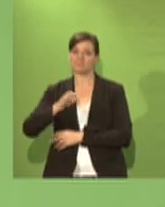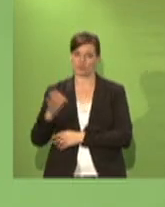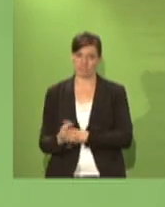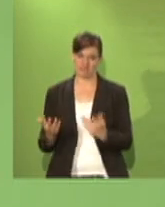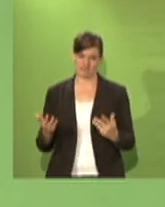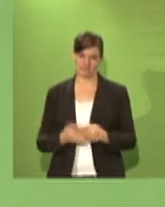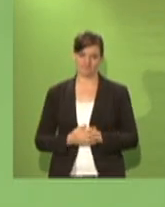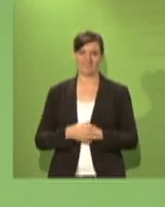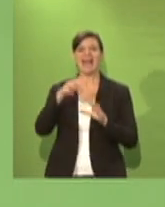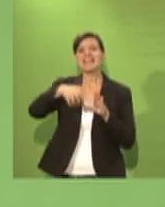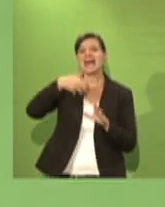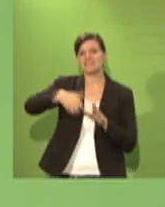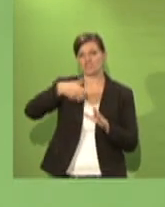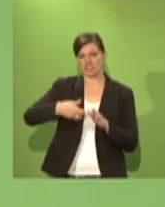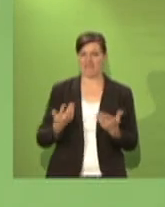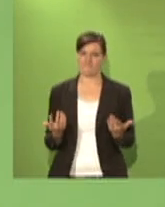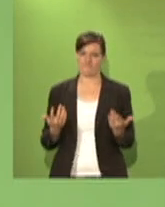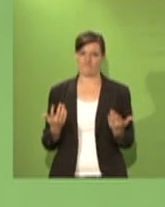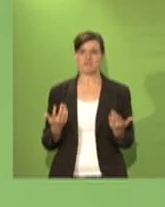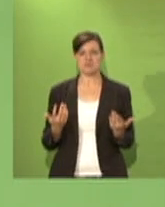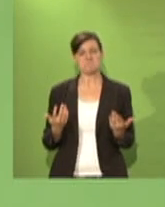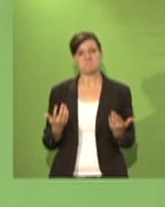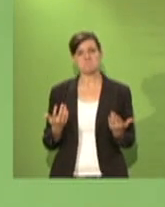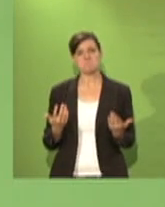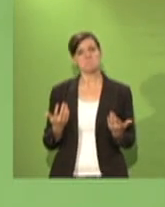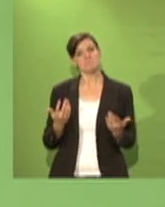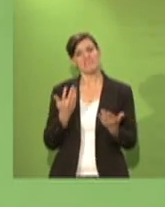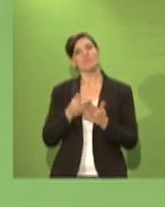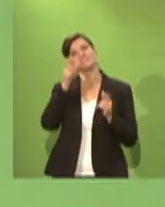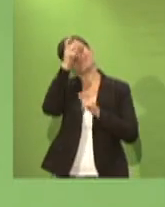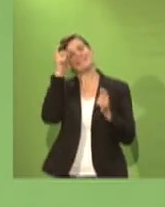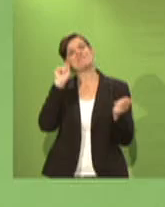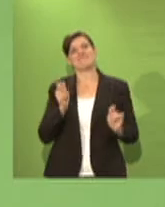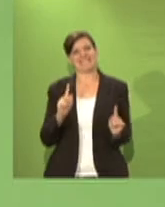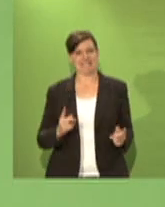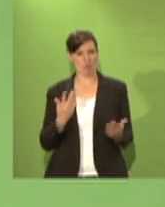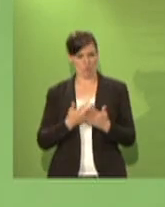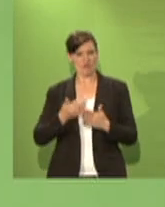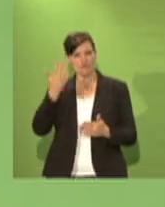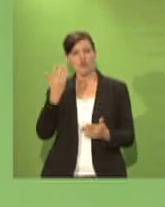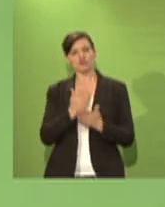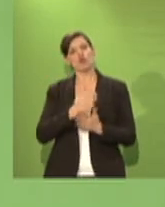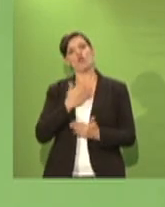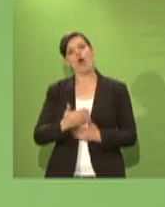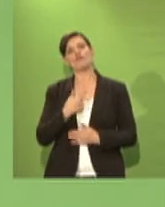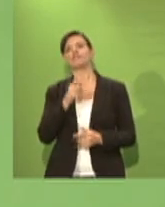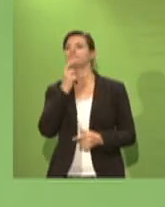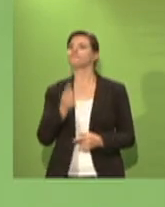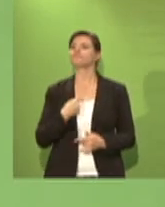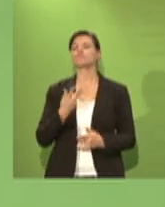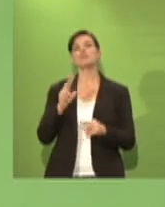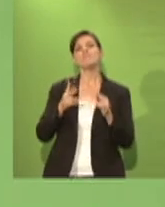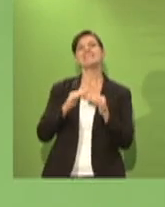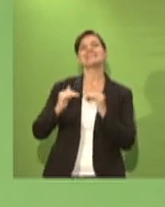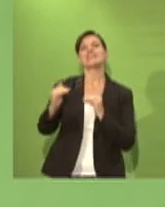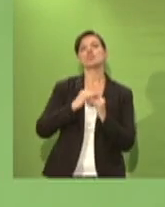Landwirtschaft, da haben wir, denken wir, wir brauchen noch hier einen Paradigmenwechsel. Wir haben oft genug darüber gesprochen. Wenn man schaut, in manchen Regionen haben wir